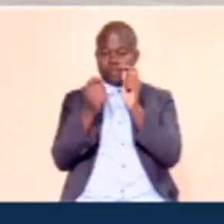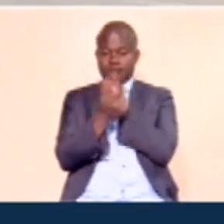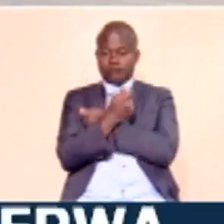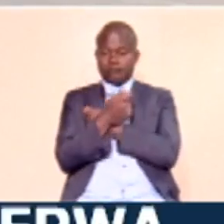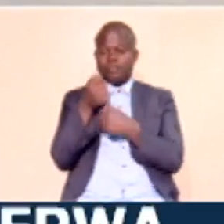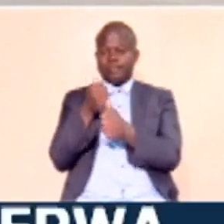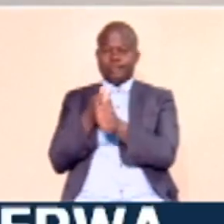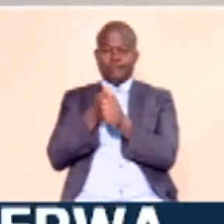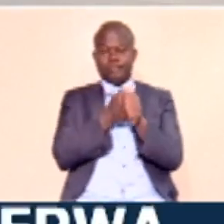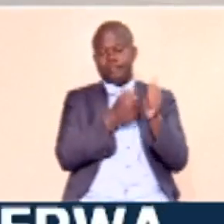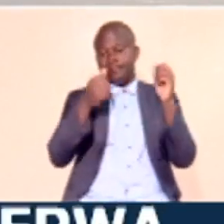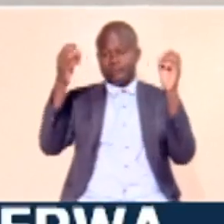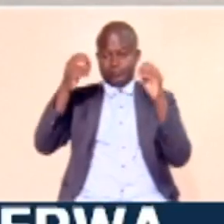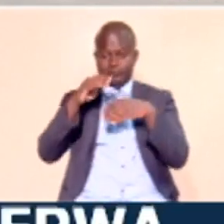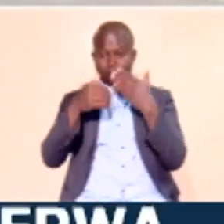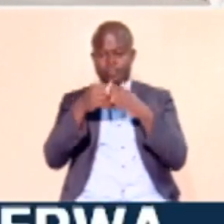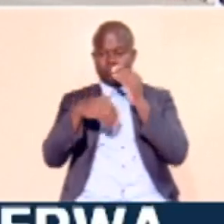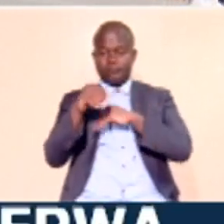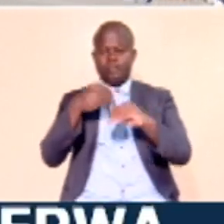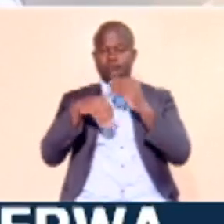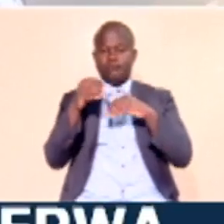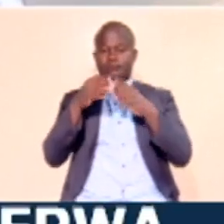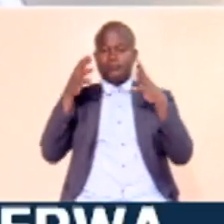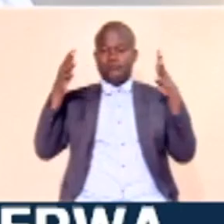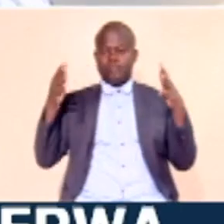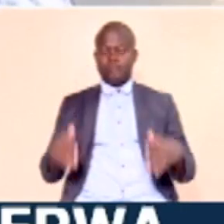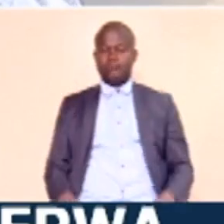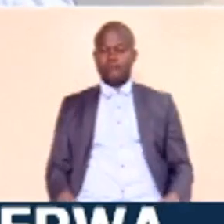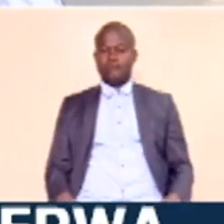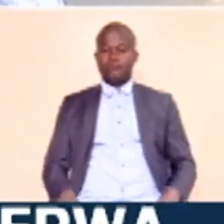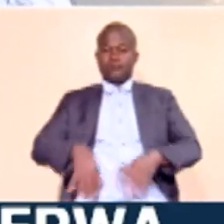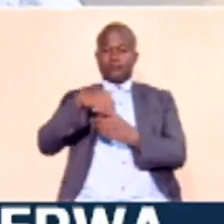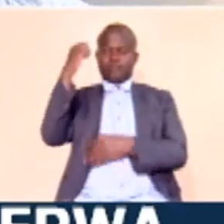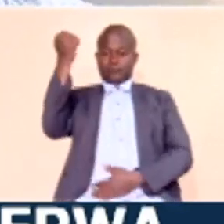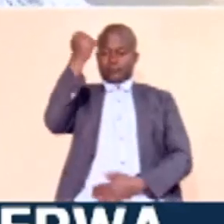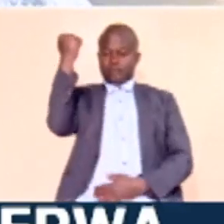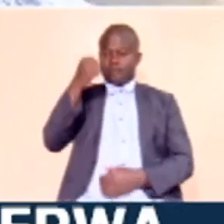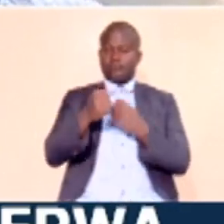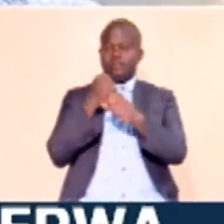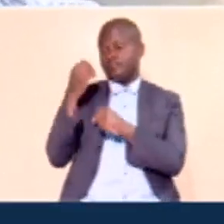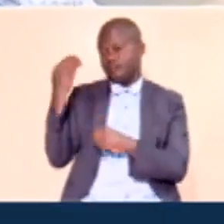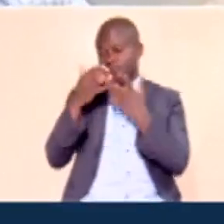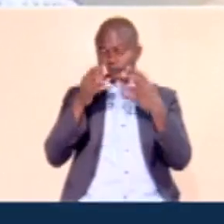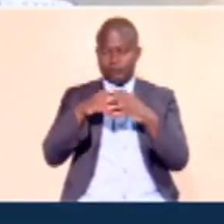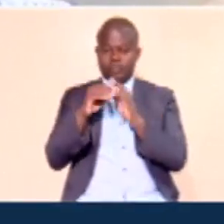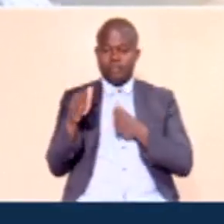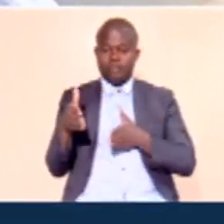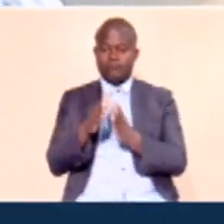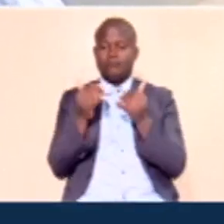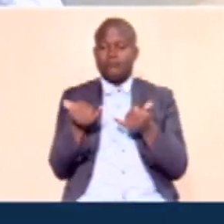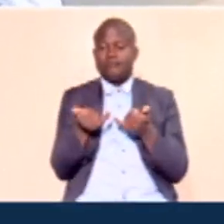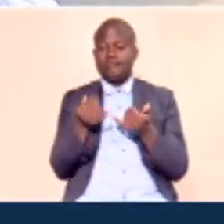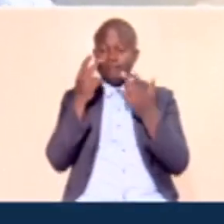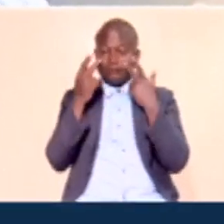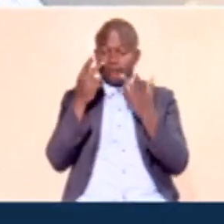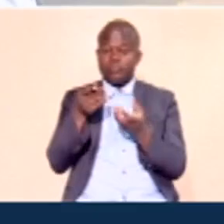muturage imiryango iragaragara, abacuruzi baragutse. Imihigo mu myaka yashize bahize uyu muhanda, n'ubu ngubu urahari, reba